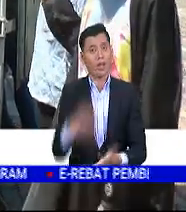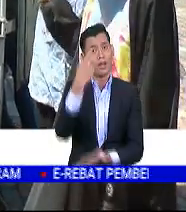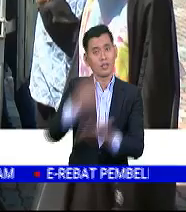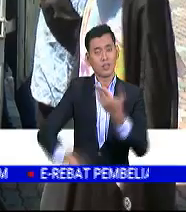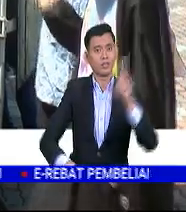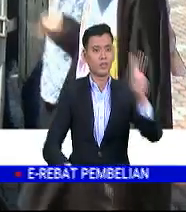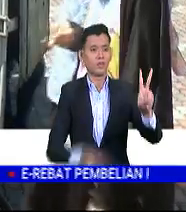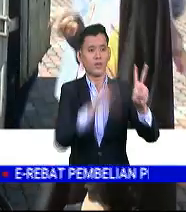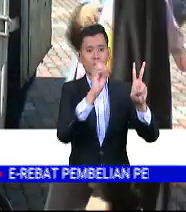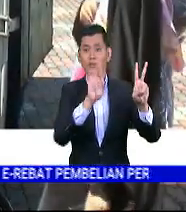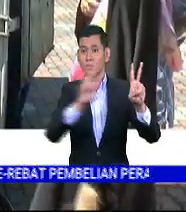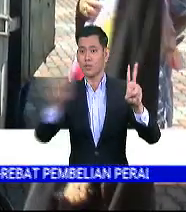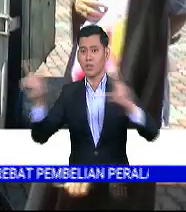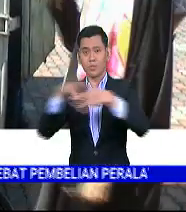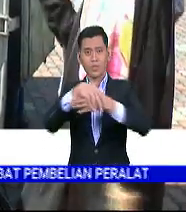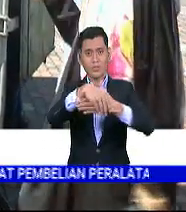keseluruhan RM200,000.